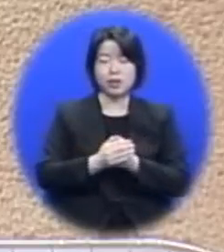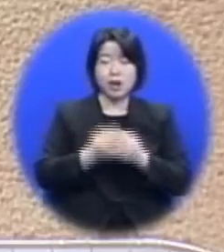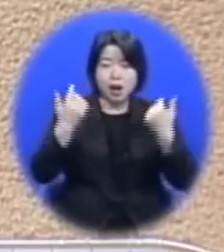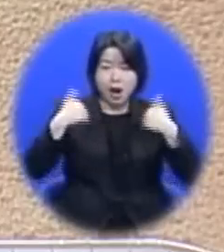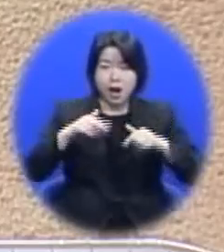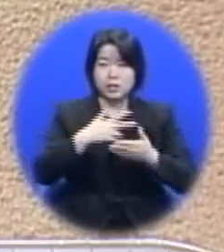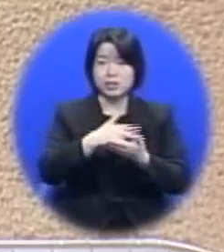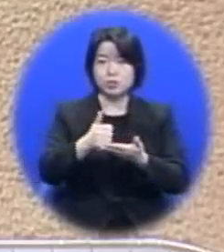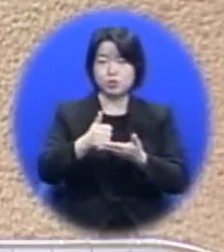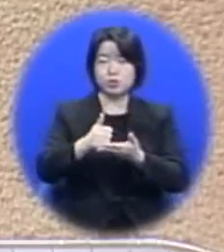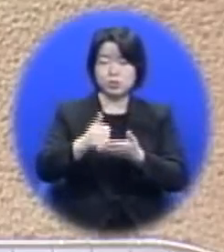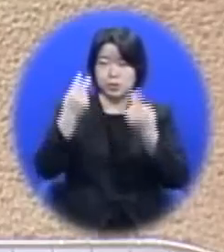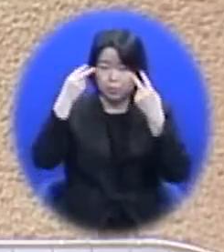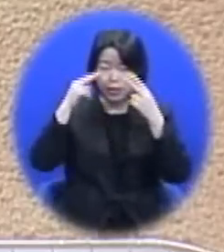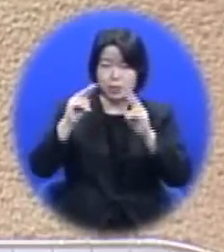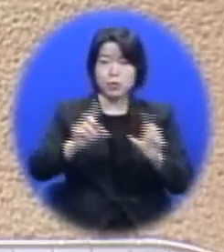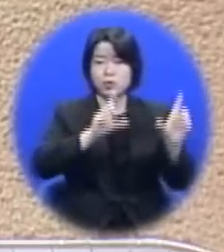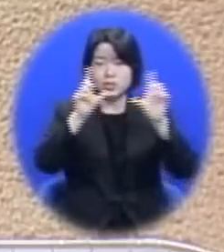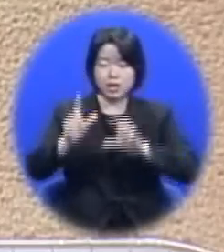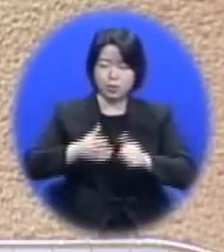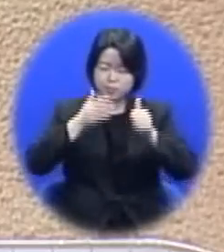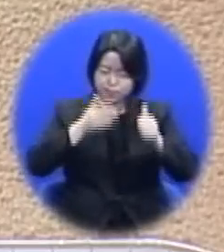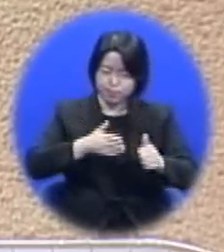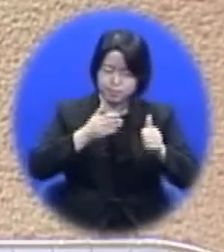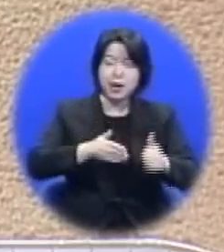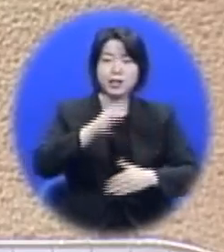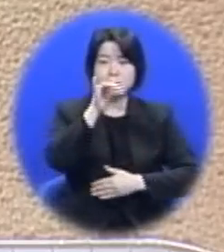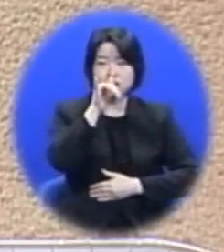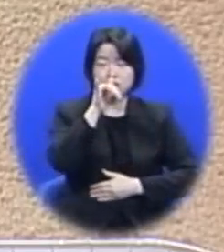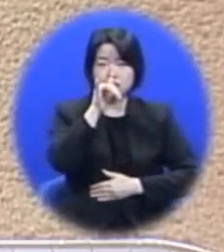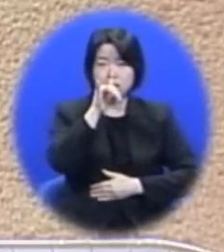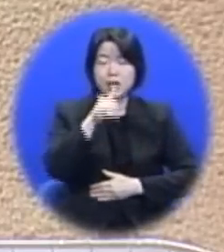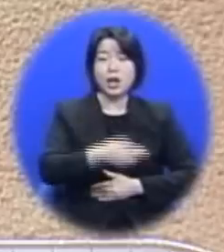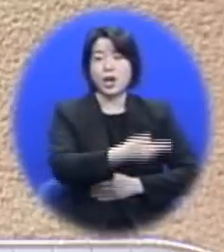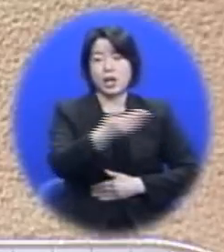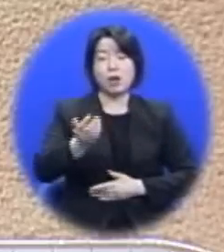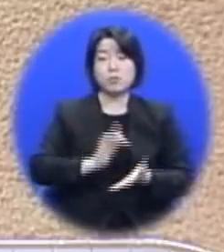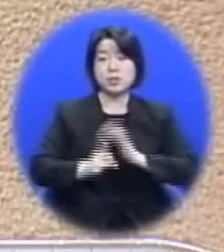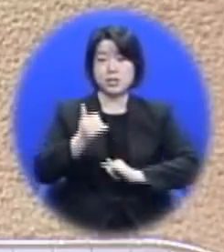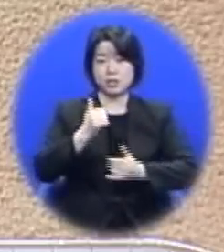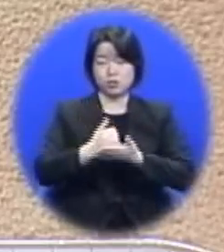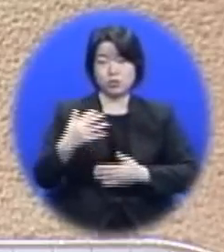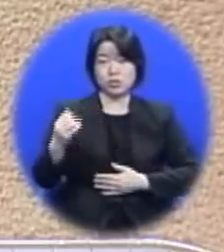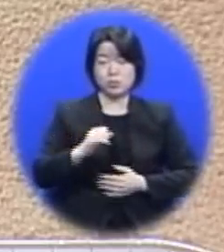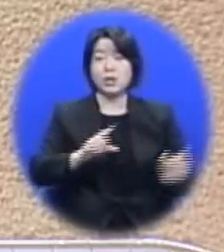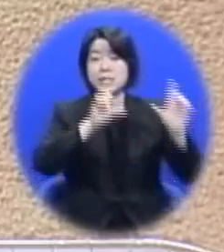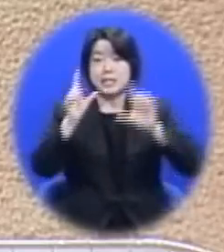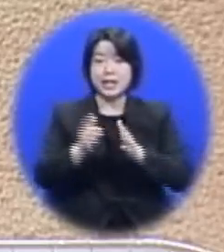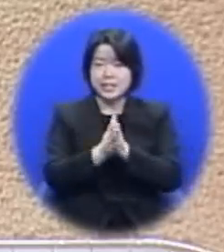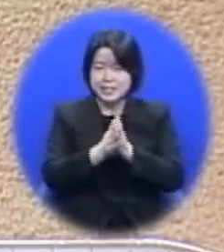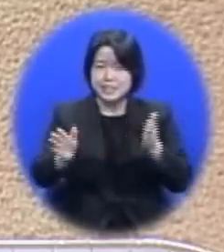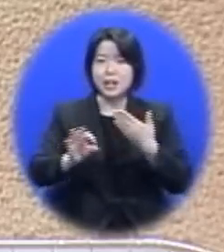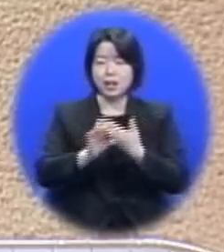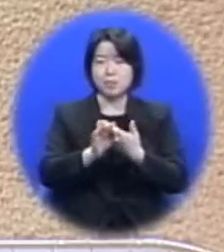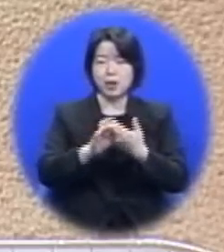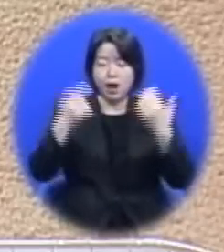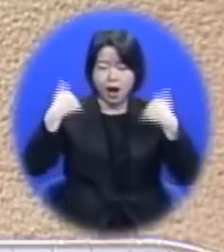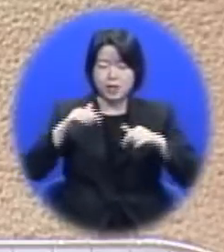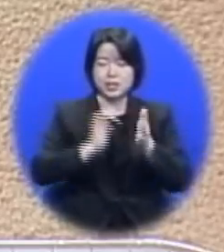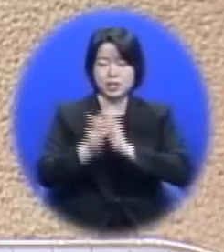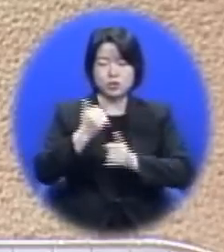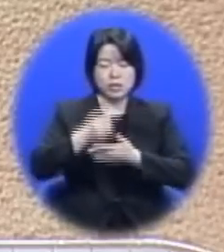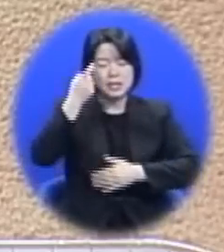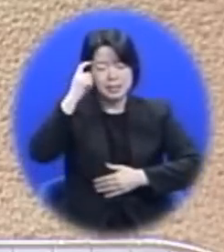주님을 바라보시고 사시라고 권해드리는 거예요. 여러분이 예수님으로 살기 시작하면, 여러분이 정말 예수님을 항상 생각하기